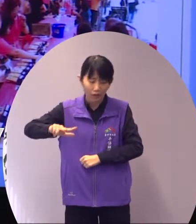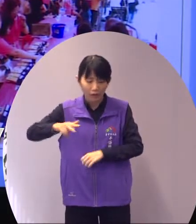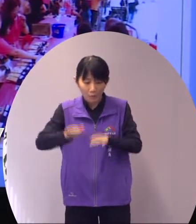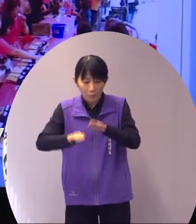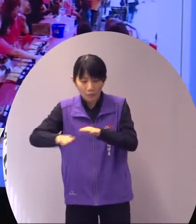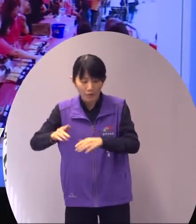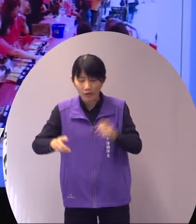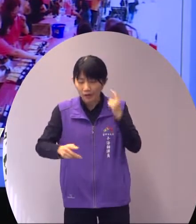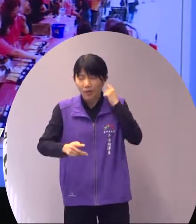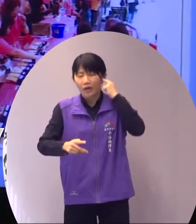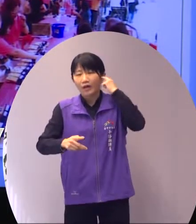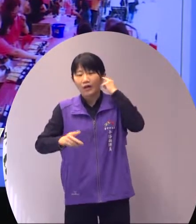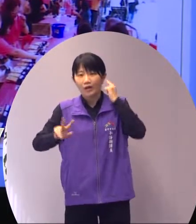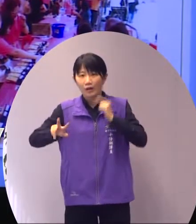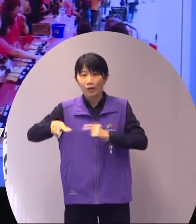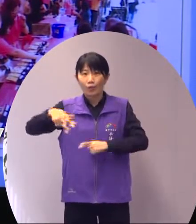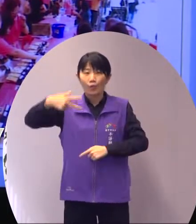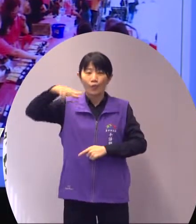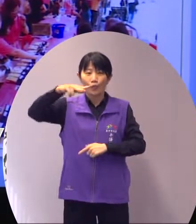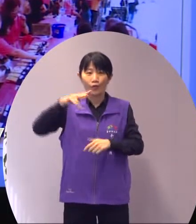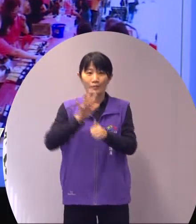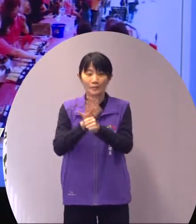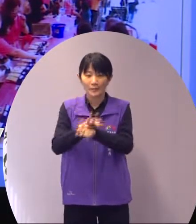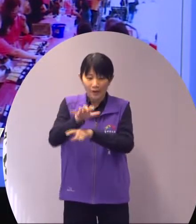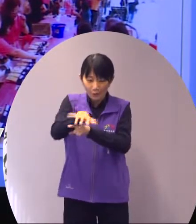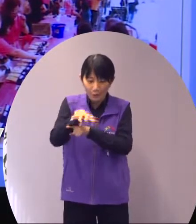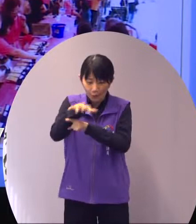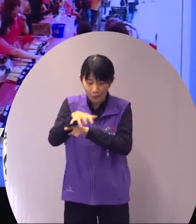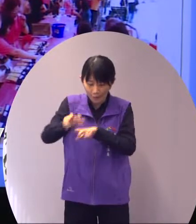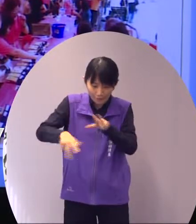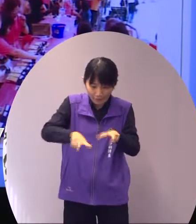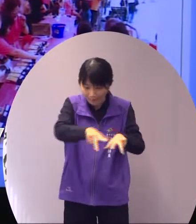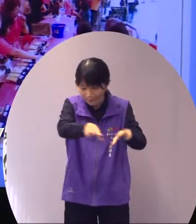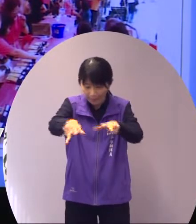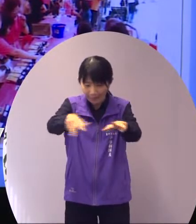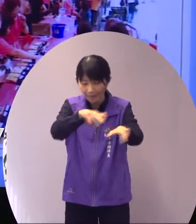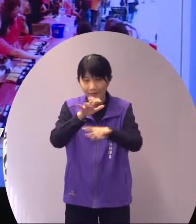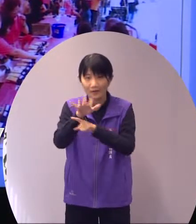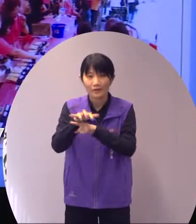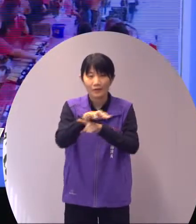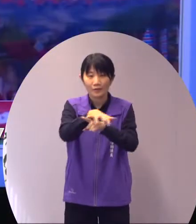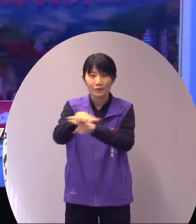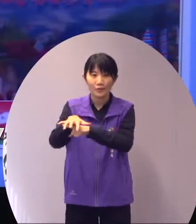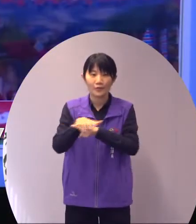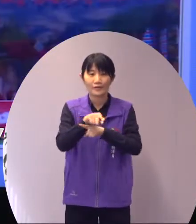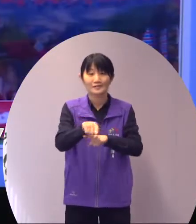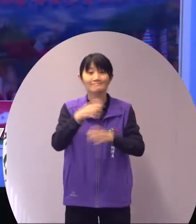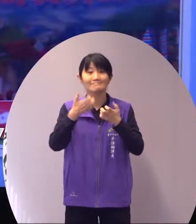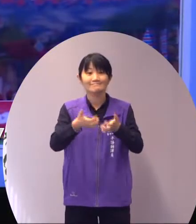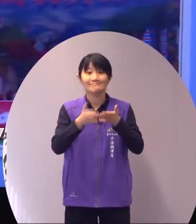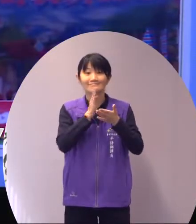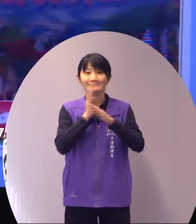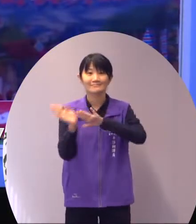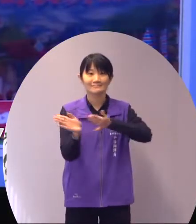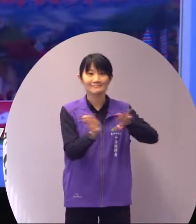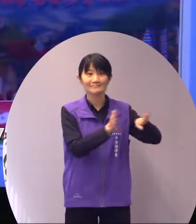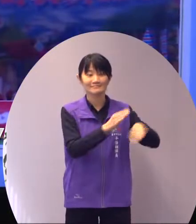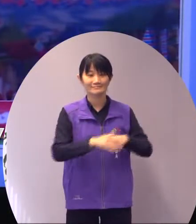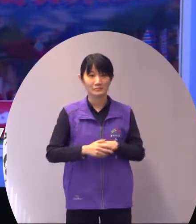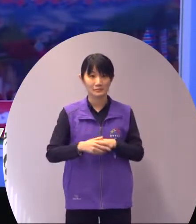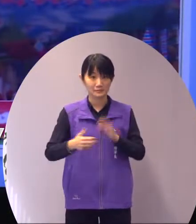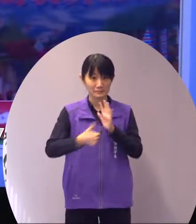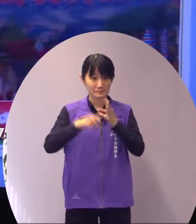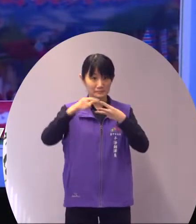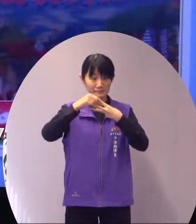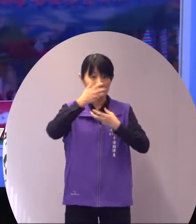以利农耕。那近年来已成为南屯地区端午节重要的民俗活动之一。那接下来是自信戏，主